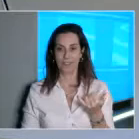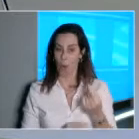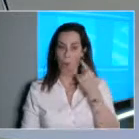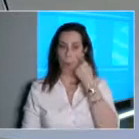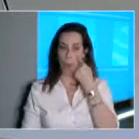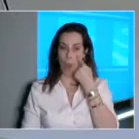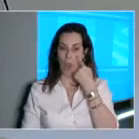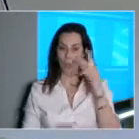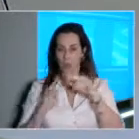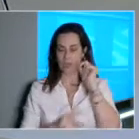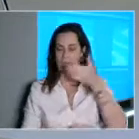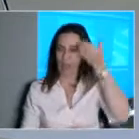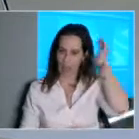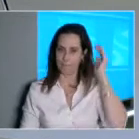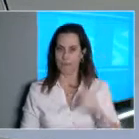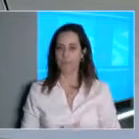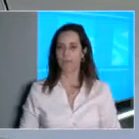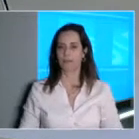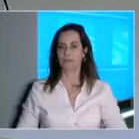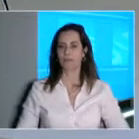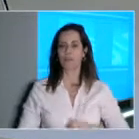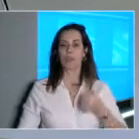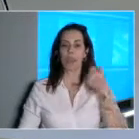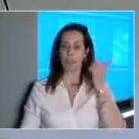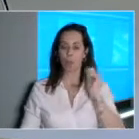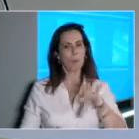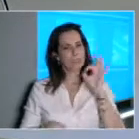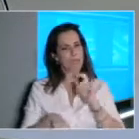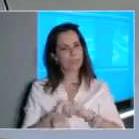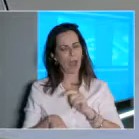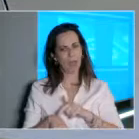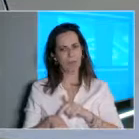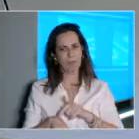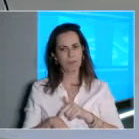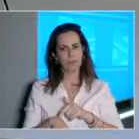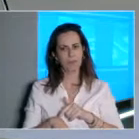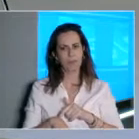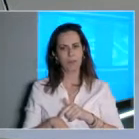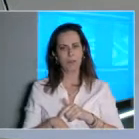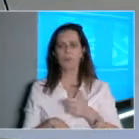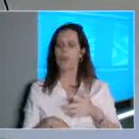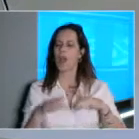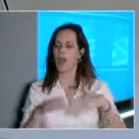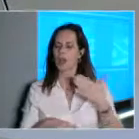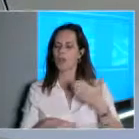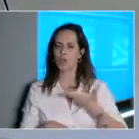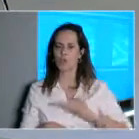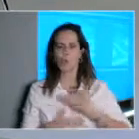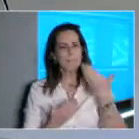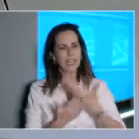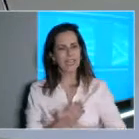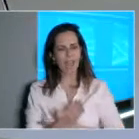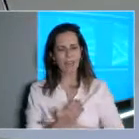בולט בכחול לבן הוא יאיר לפיד. אתמול הוא מוצא זמן להתפנות לטיפול בפניות הציבור, לאחר שקיבל